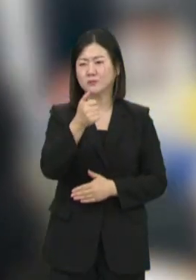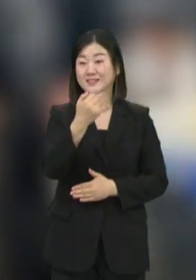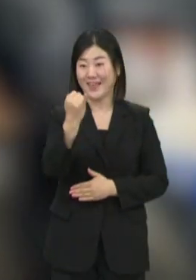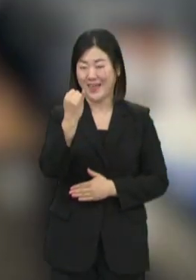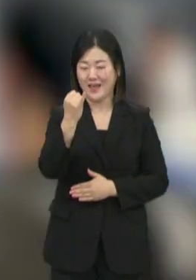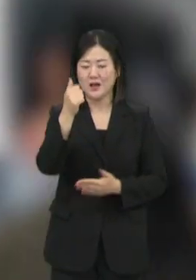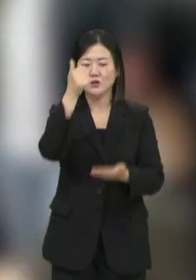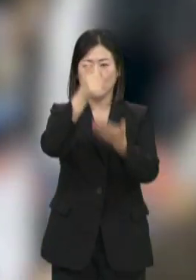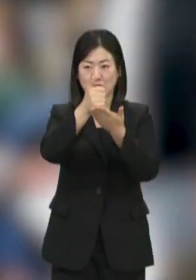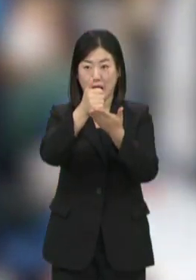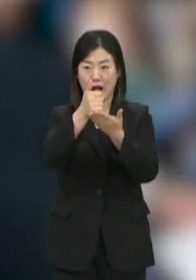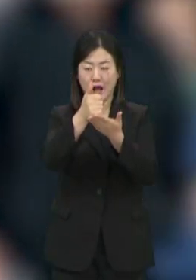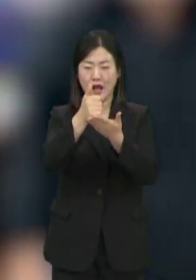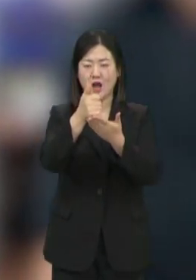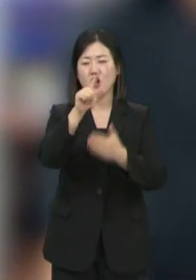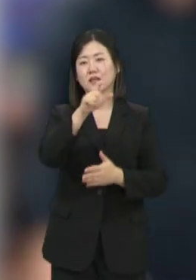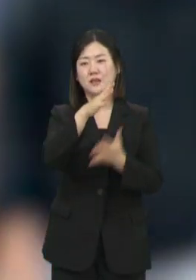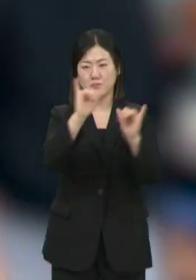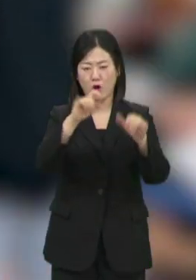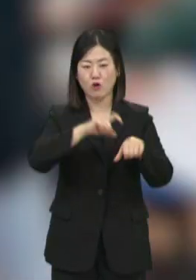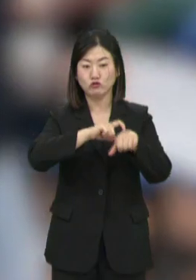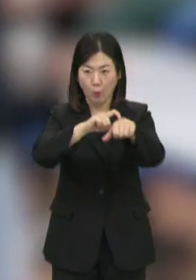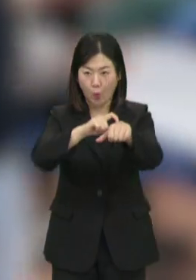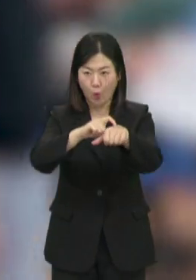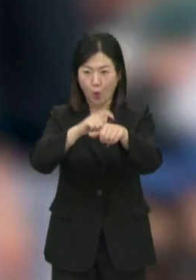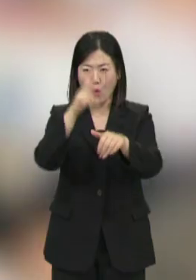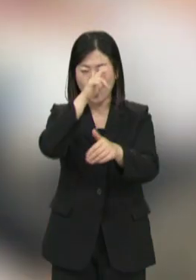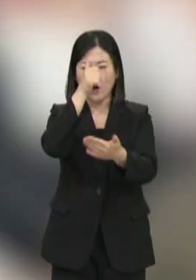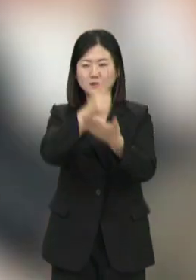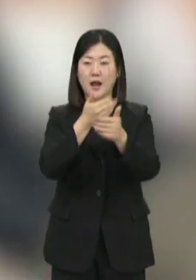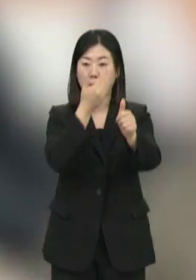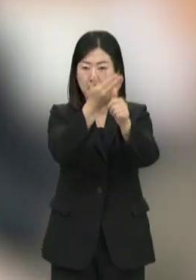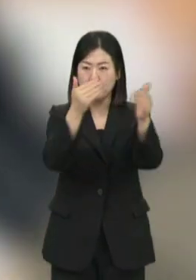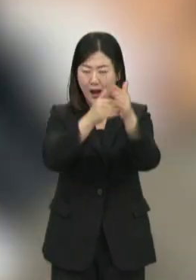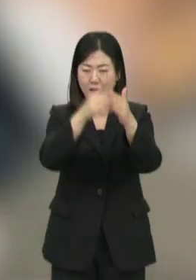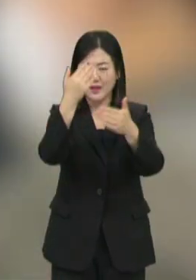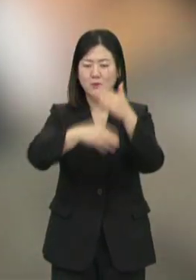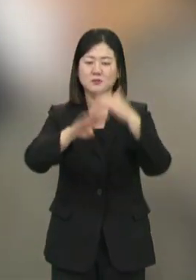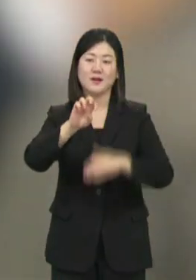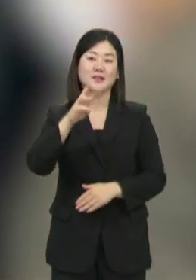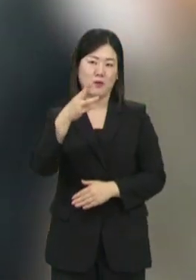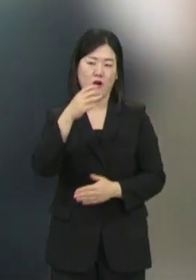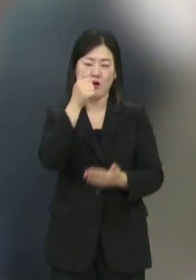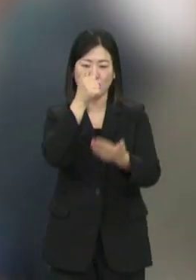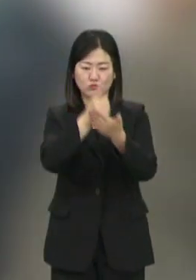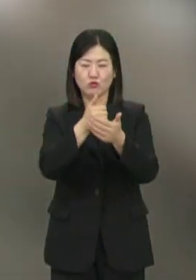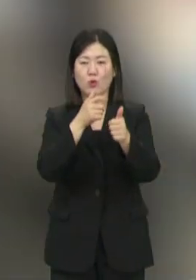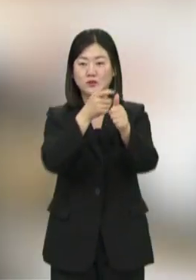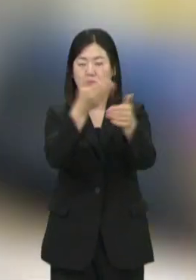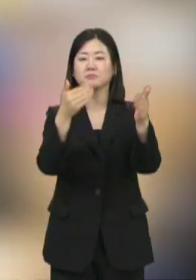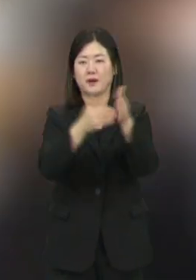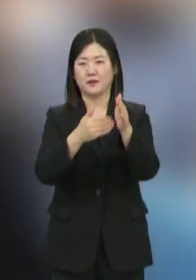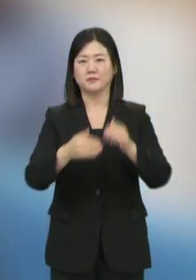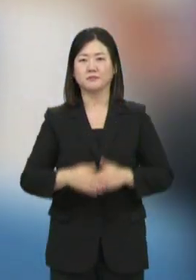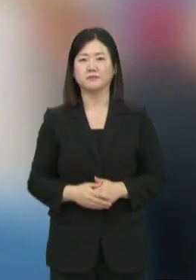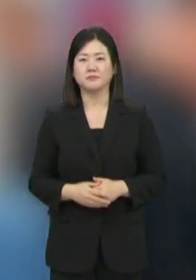여성 총책을 포함해 15명을 구속 상태로 검찰에 넘기고 나머지 43명을 불구속 송치했습니다